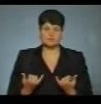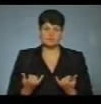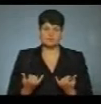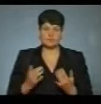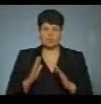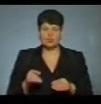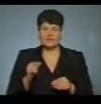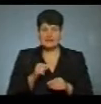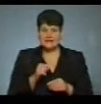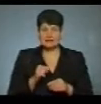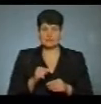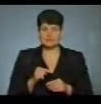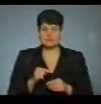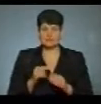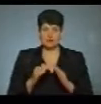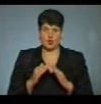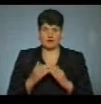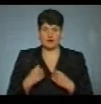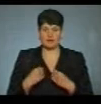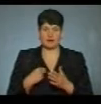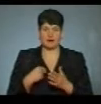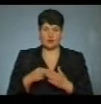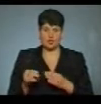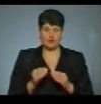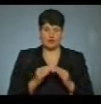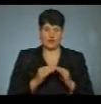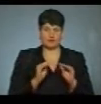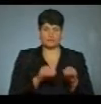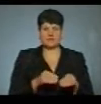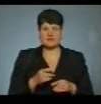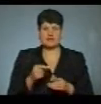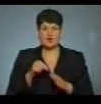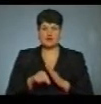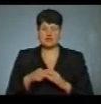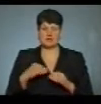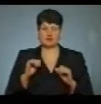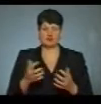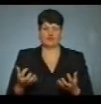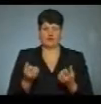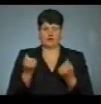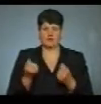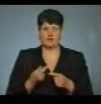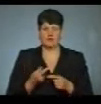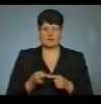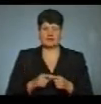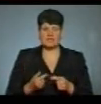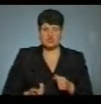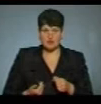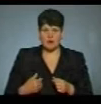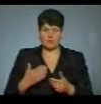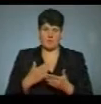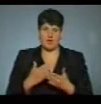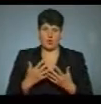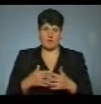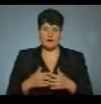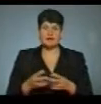буде їх це вдома, якщо я собі там куплю, і оце не означає, що я зможу врятувати своє життя, бо в мене є такий апарат. Мають бути відповідні фахівці